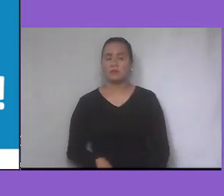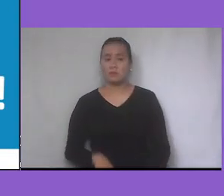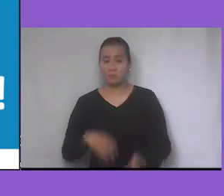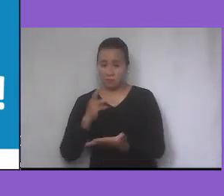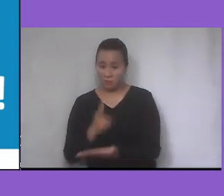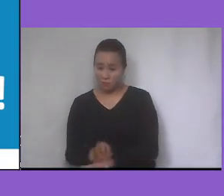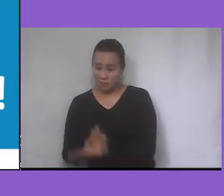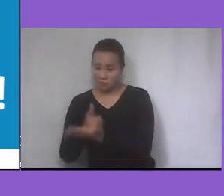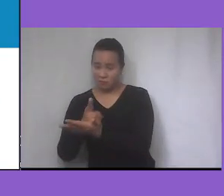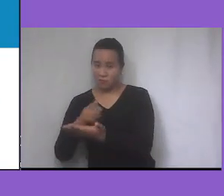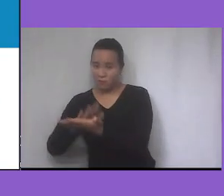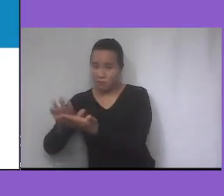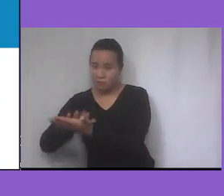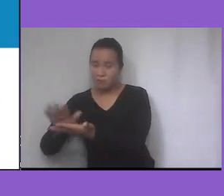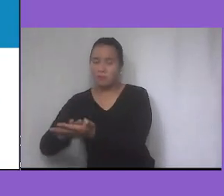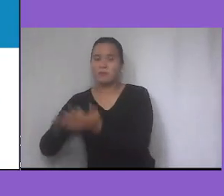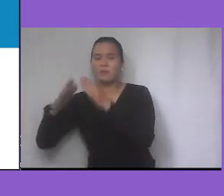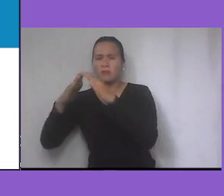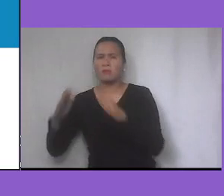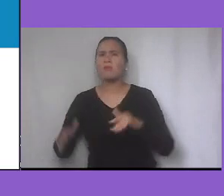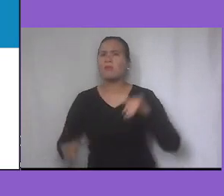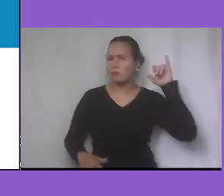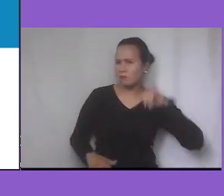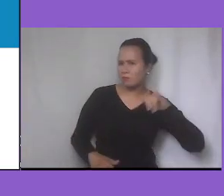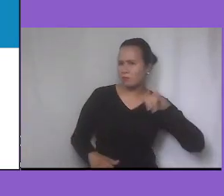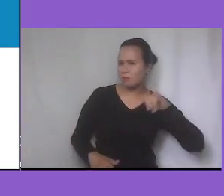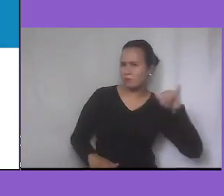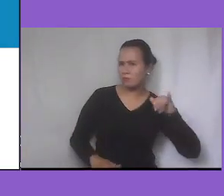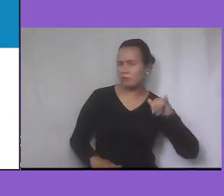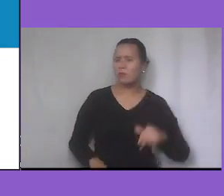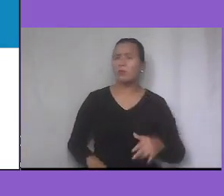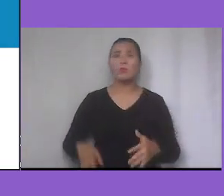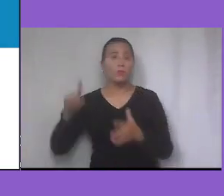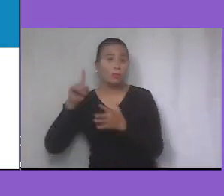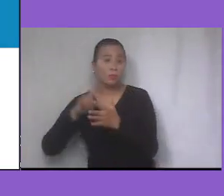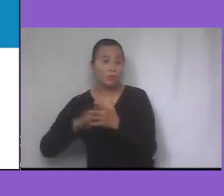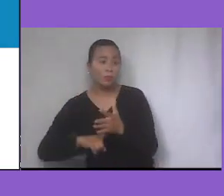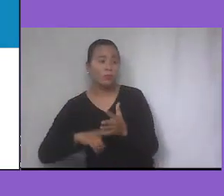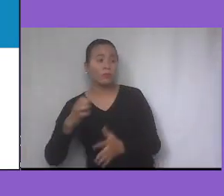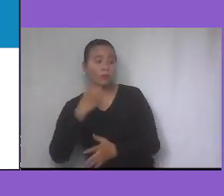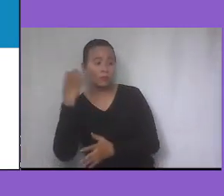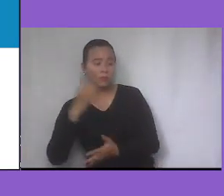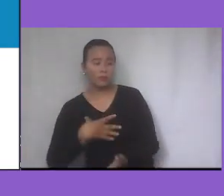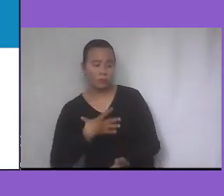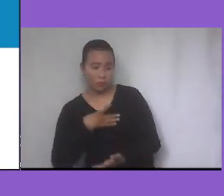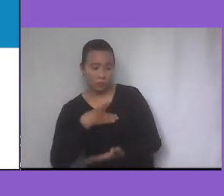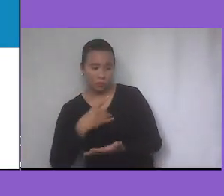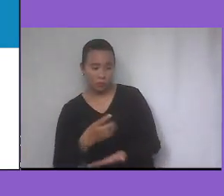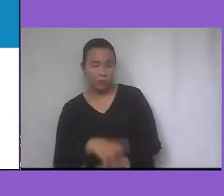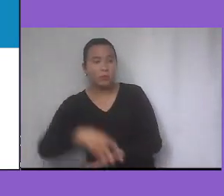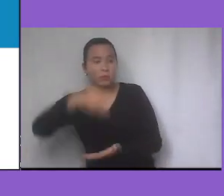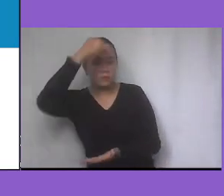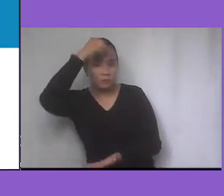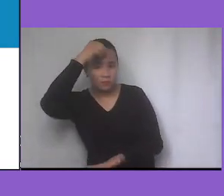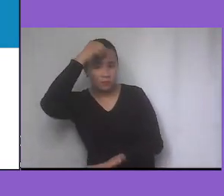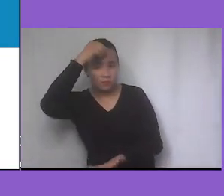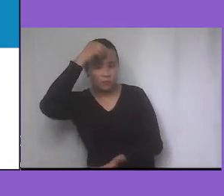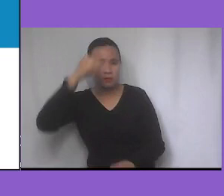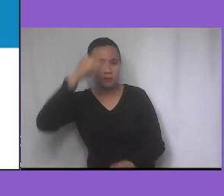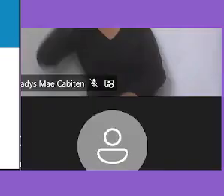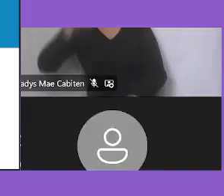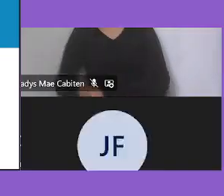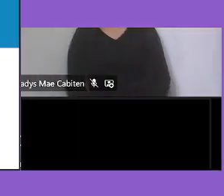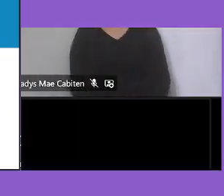bahay? Opo, nasubukan ko na yan. Ano pa ang gusto mong subukan? So nasanay siya na sabihin ang